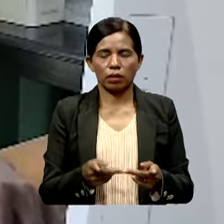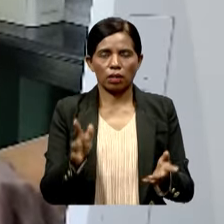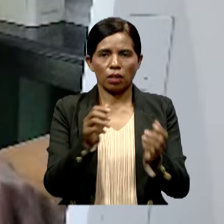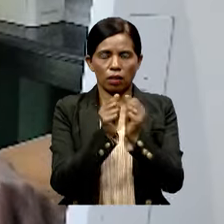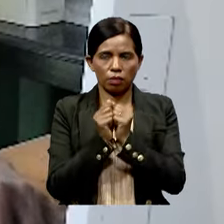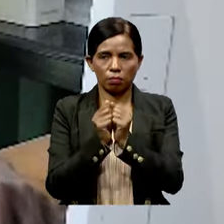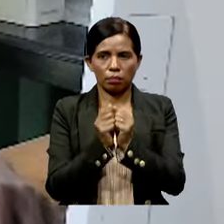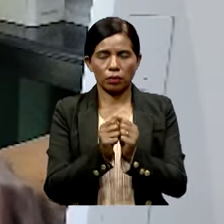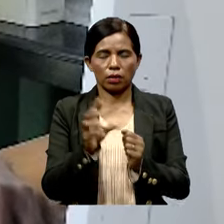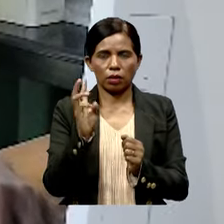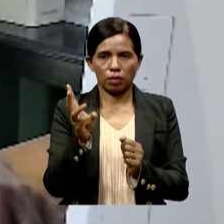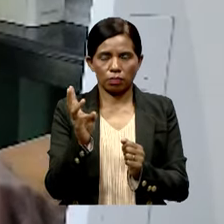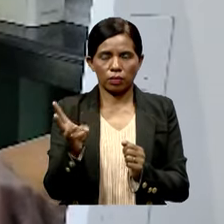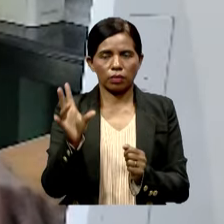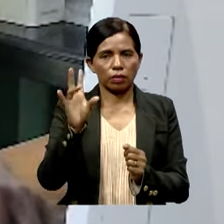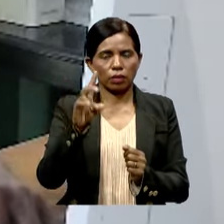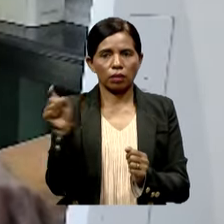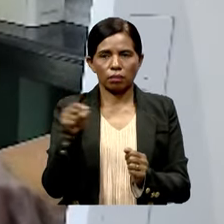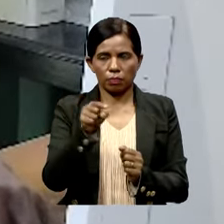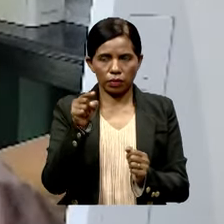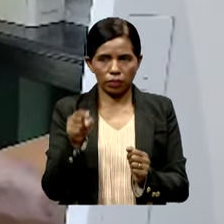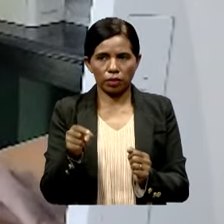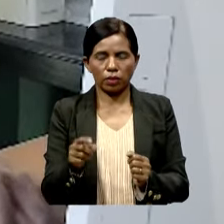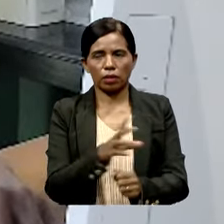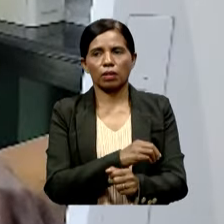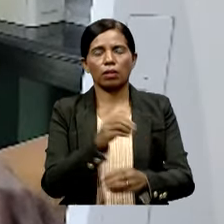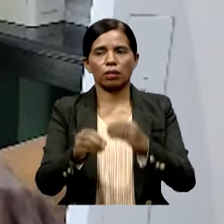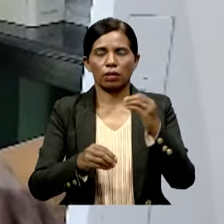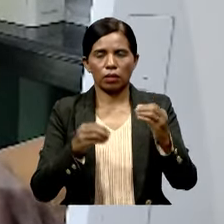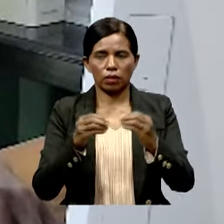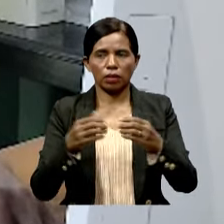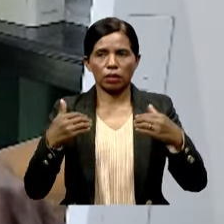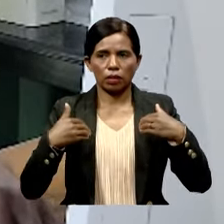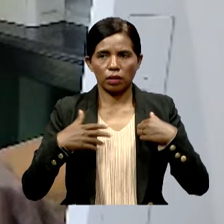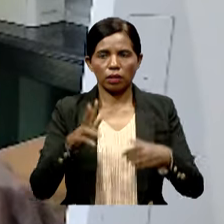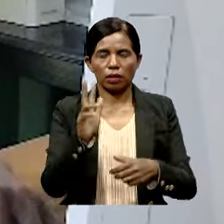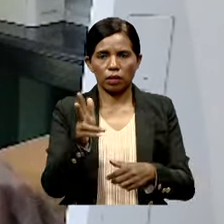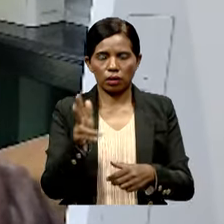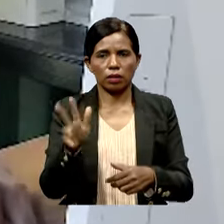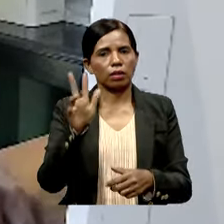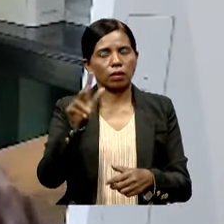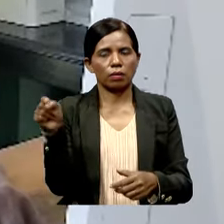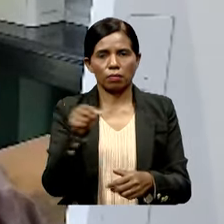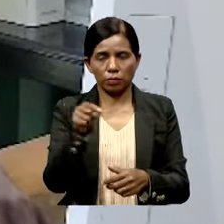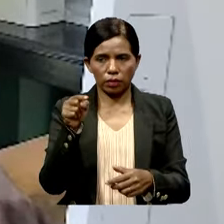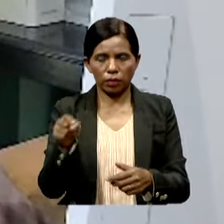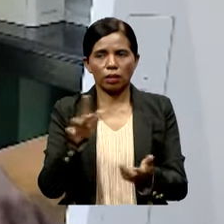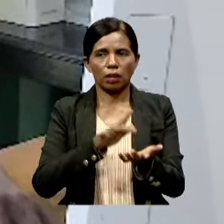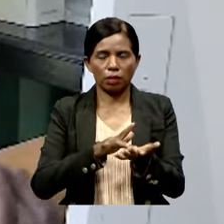ka 67% signifika katak ni iha 33% maka